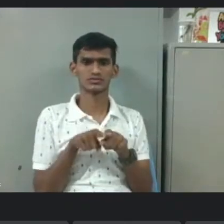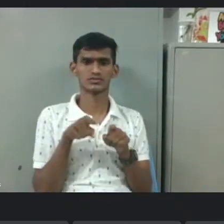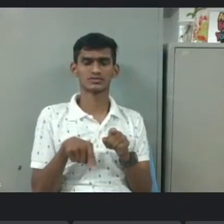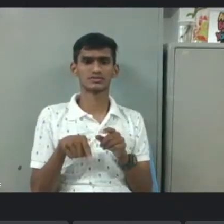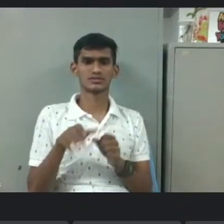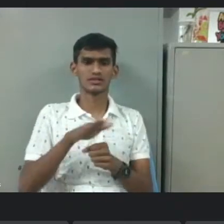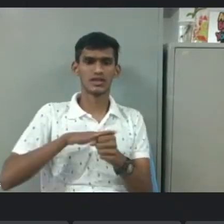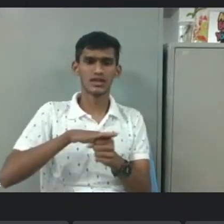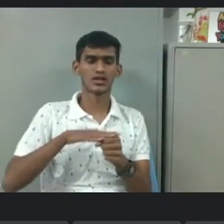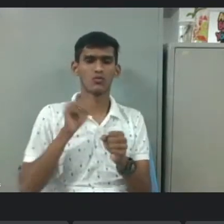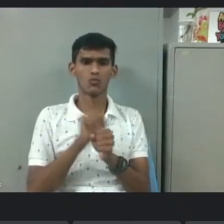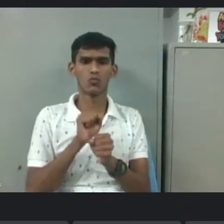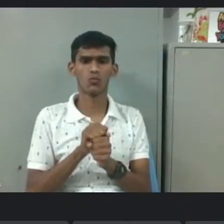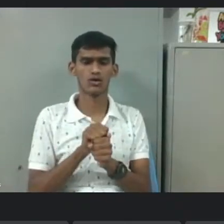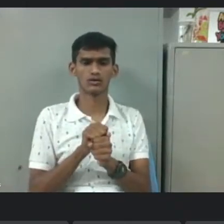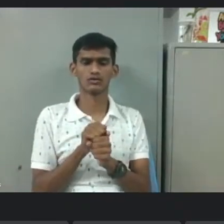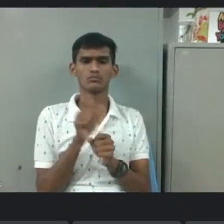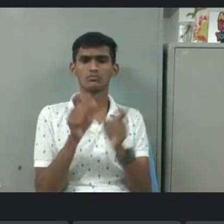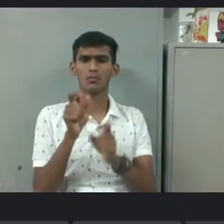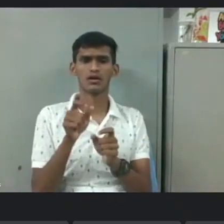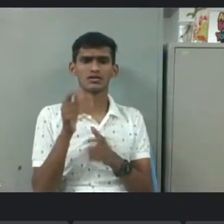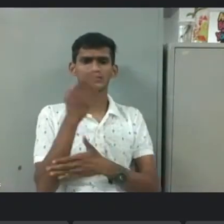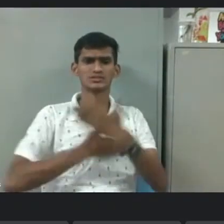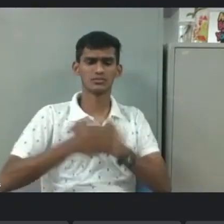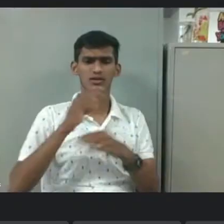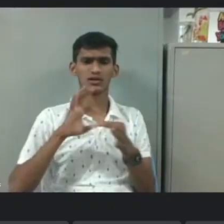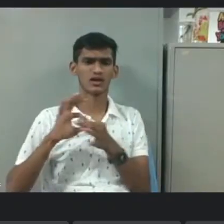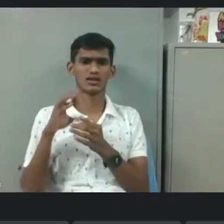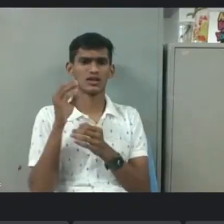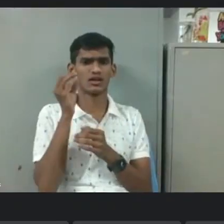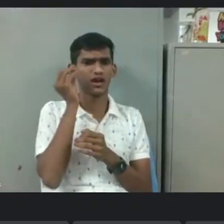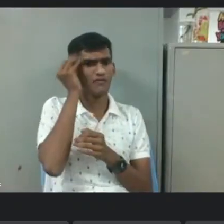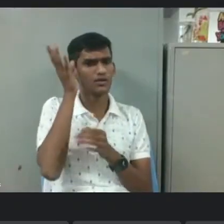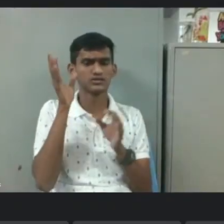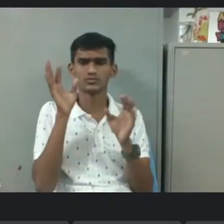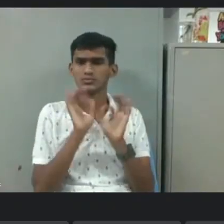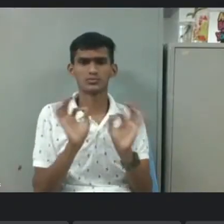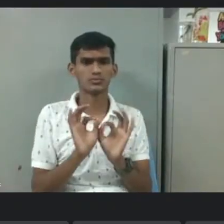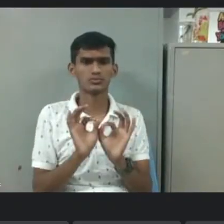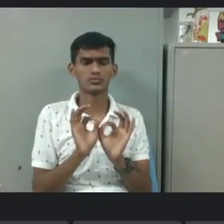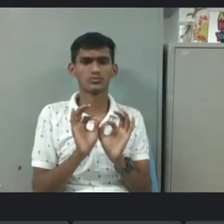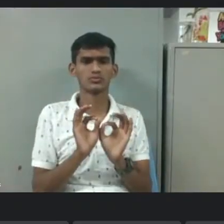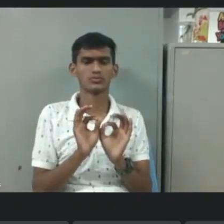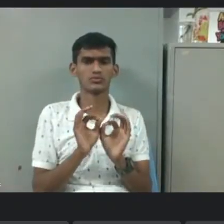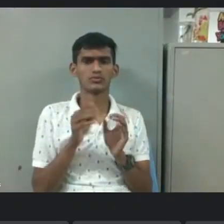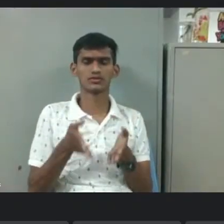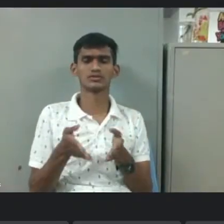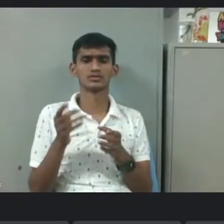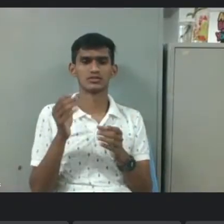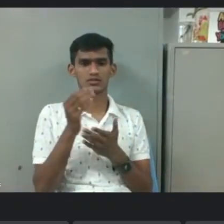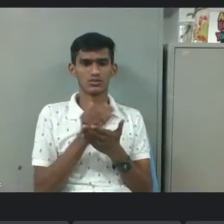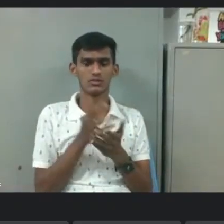ആൾക്കാർക്ക് ഭിന്നശേഷിയെ പറ്റി ഒരു ധാരണയില്ല. അങ്ങനെയുള്ള ആൾക്കാരാണ് പലപ്പോഴും ഇതിൽ വർക്ക് ചെയ്യുന്നത്. അപ്പം ഇതിലോട്ട് വരുന്ന എല്ലാവർക്കും